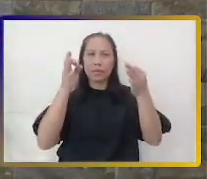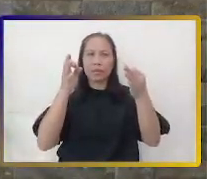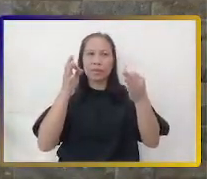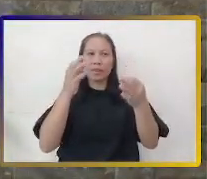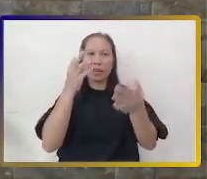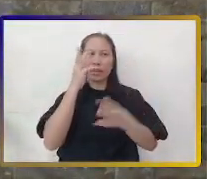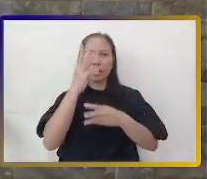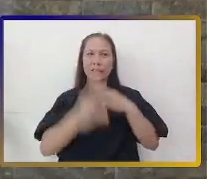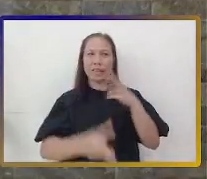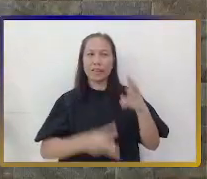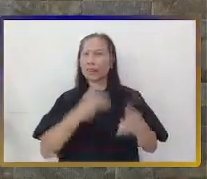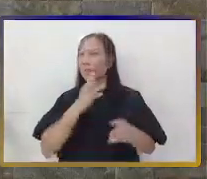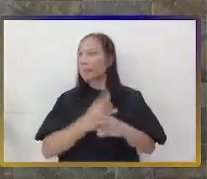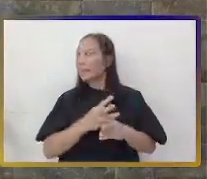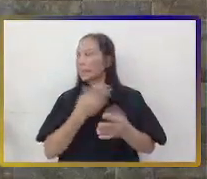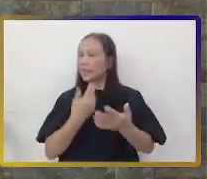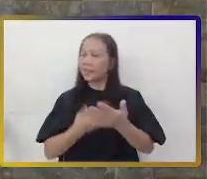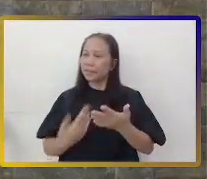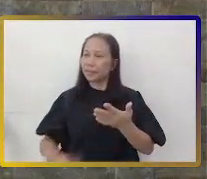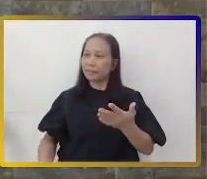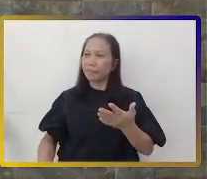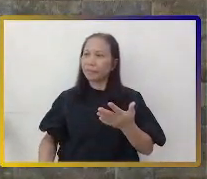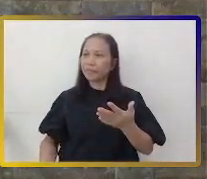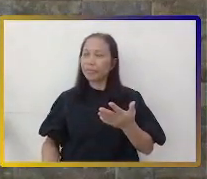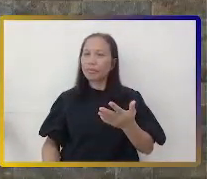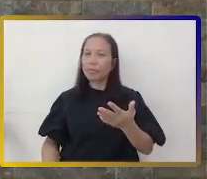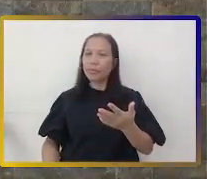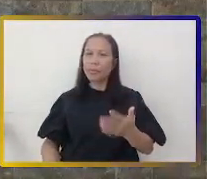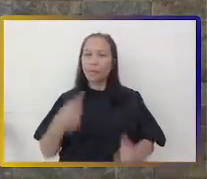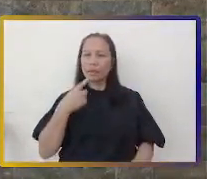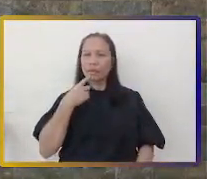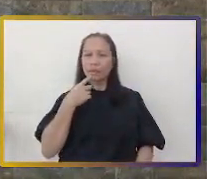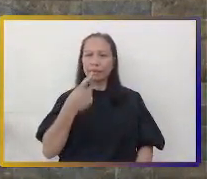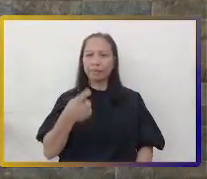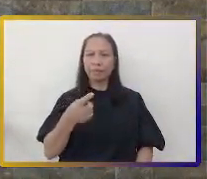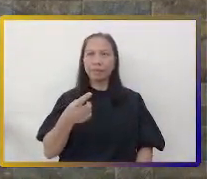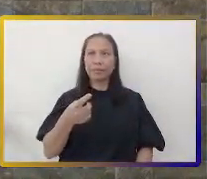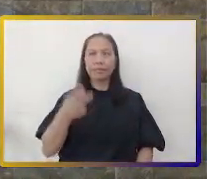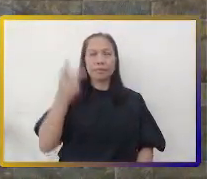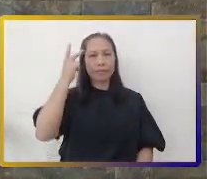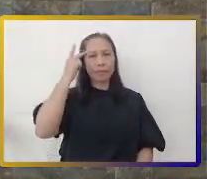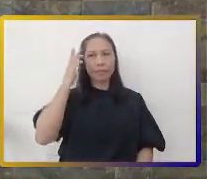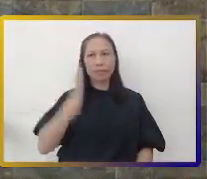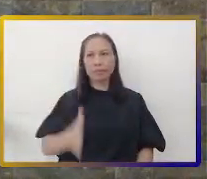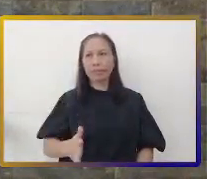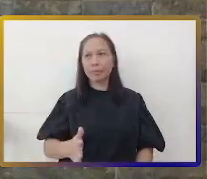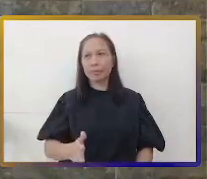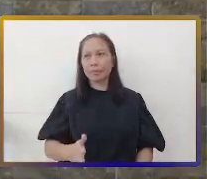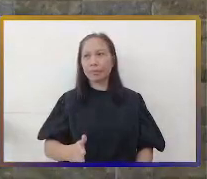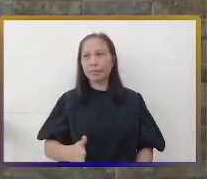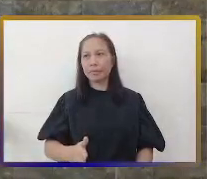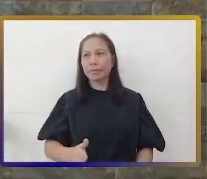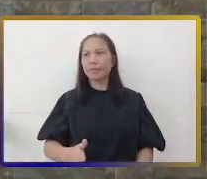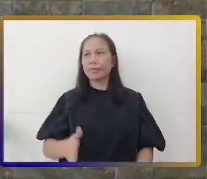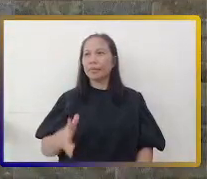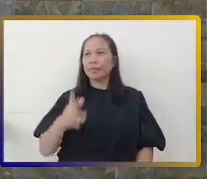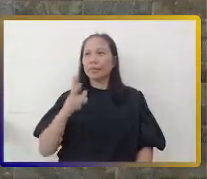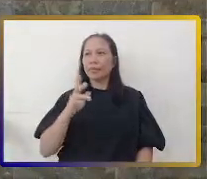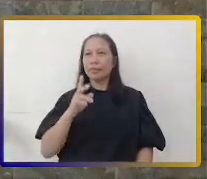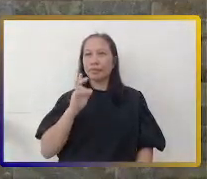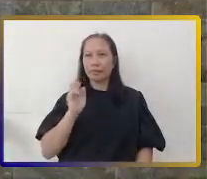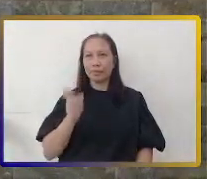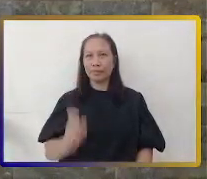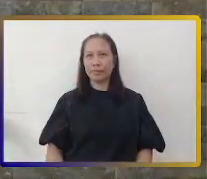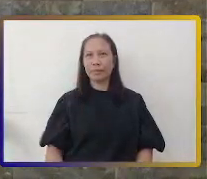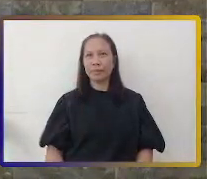see sa mga bagay sabi nga ng ating mahal na Pastor sa mga bagay na may temporal value